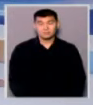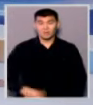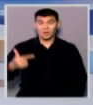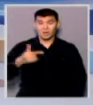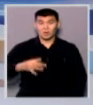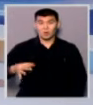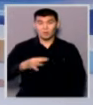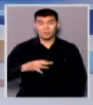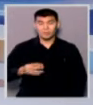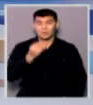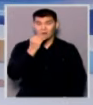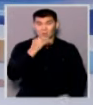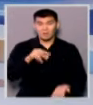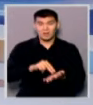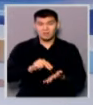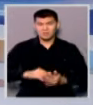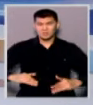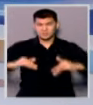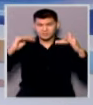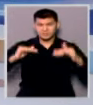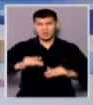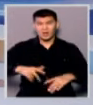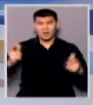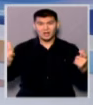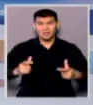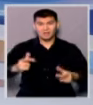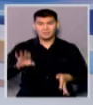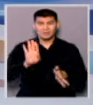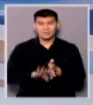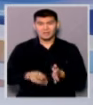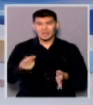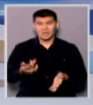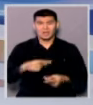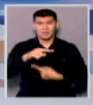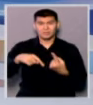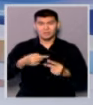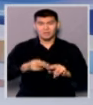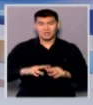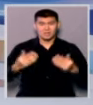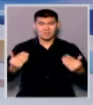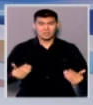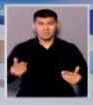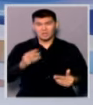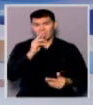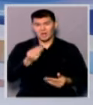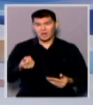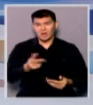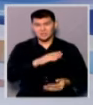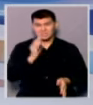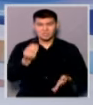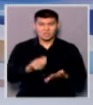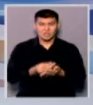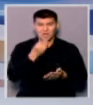Атырау облысында азық-түлік бағасы шарықтап тұр. Карантинде табысыз қалған өңір тұрғындары соңғы уақытта осылай деп наразылықтарын